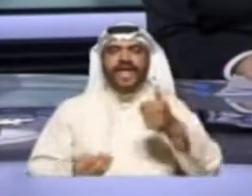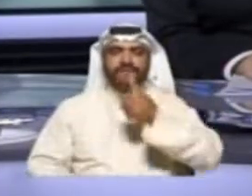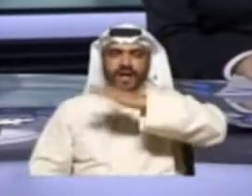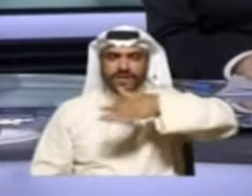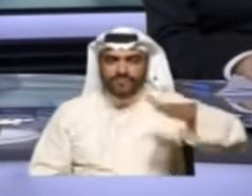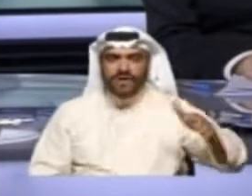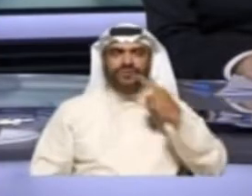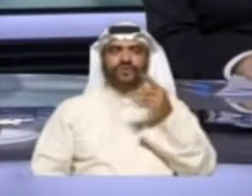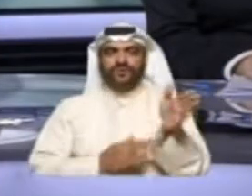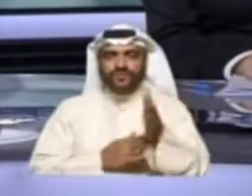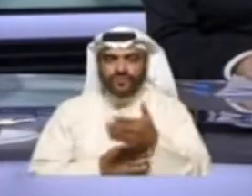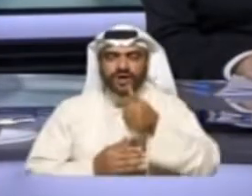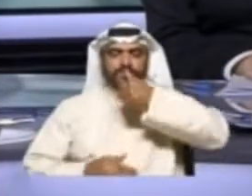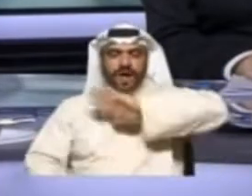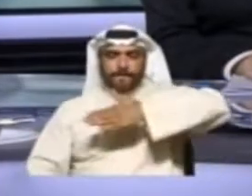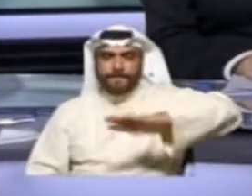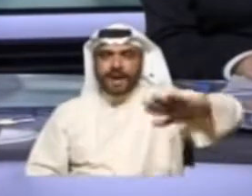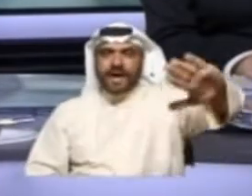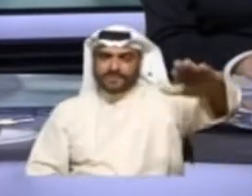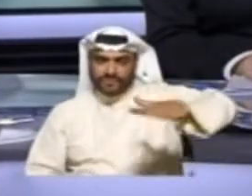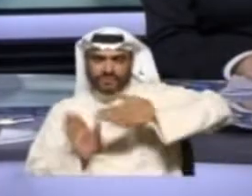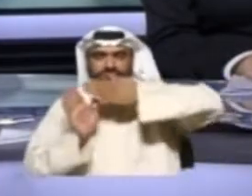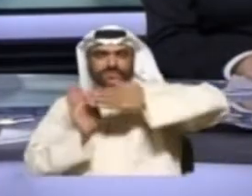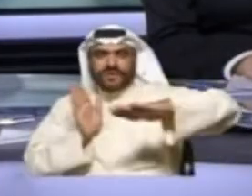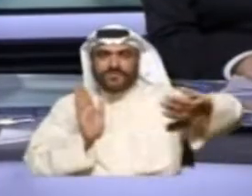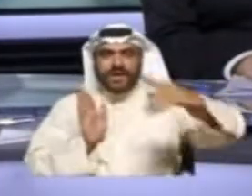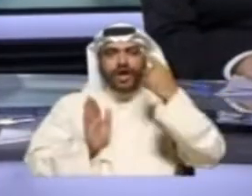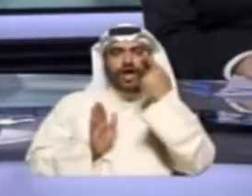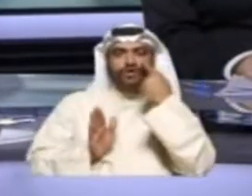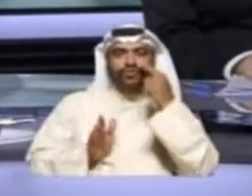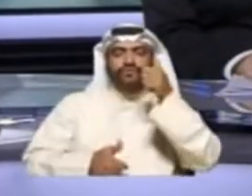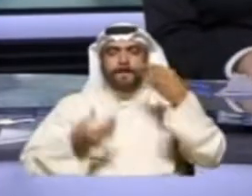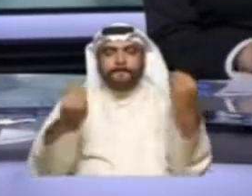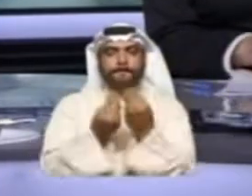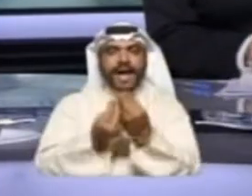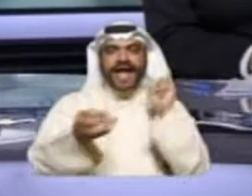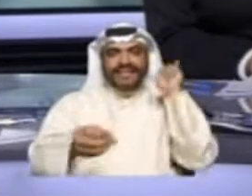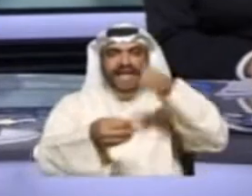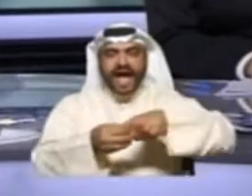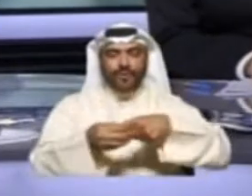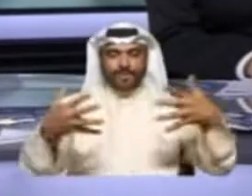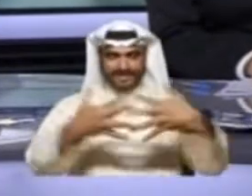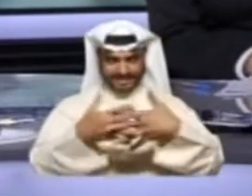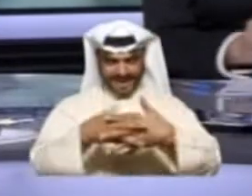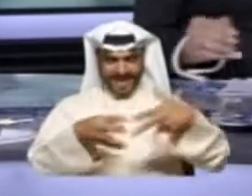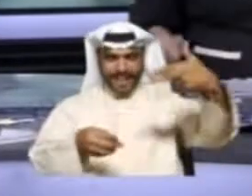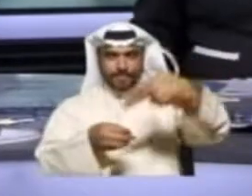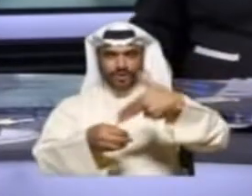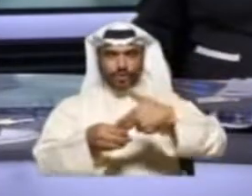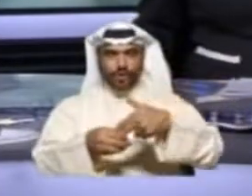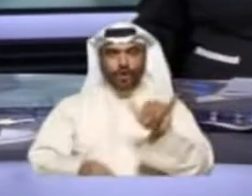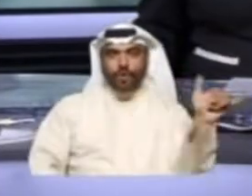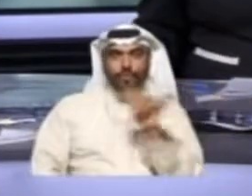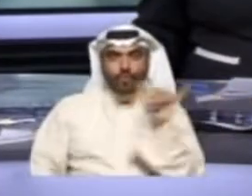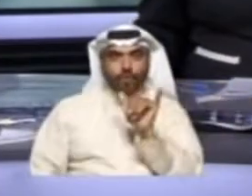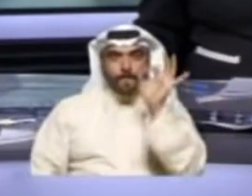للكائنات الحيوانية في مناطق المد والجزر في الكويت بالتعاون مع مؤسسة البترول الكويتية. وتهدف الورشة إلى بيان أهمية